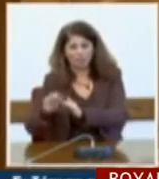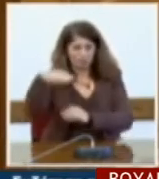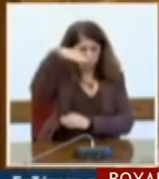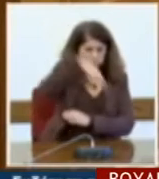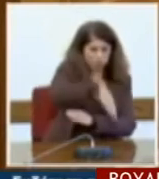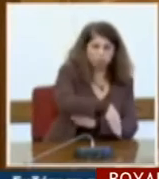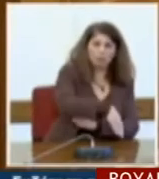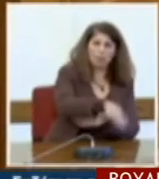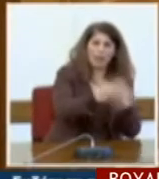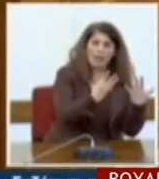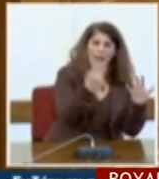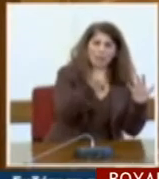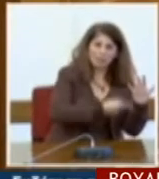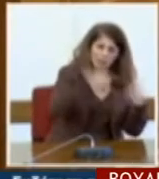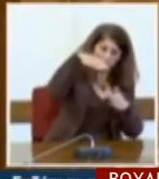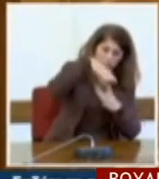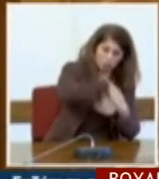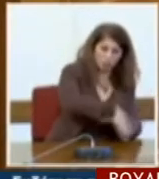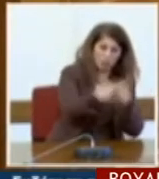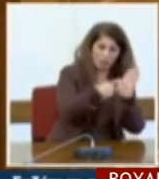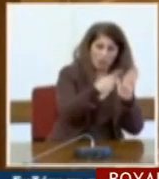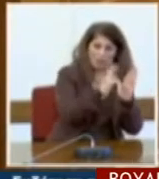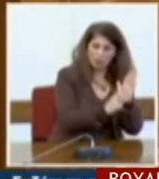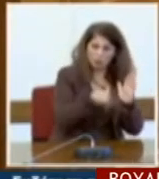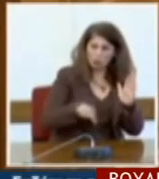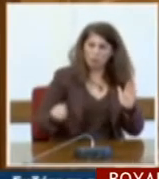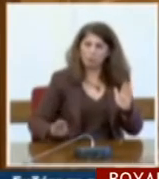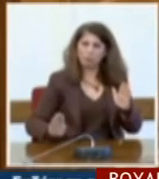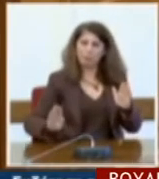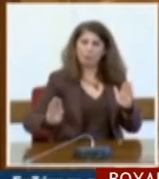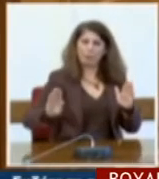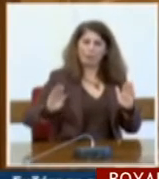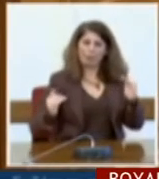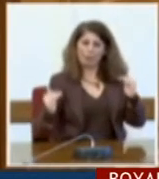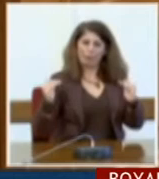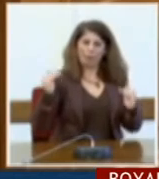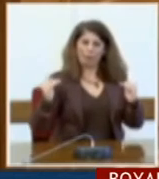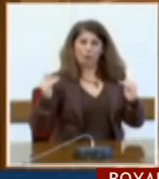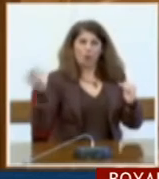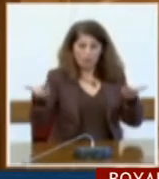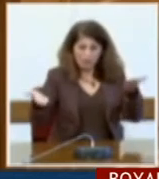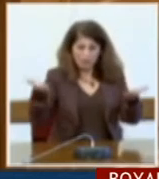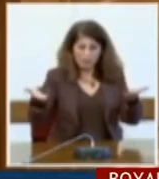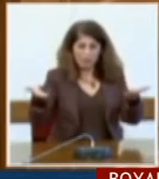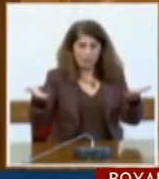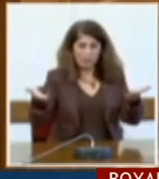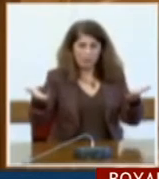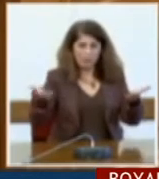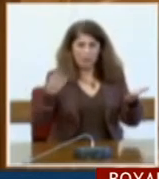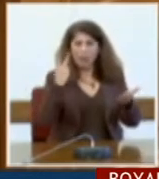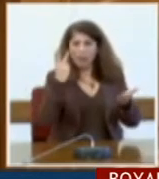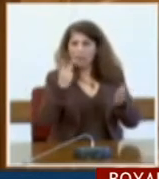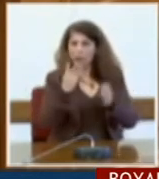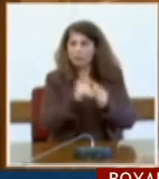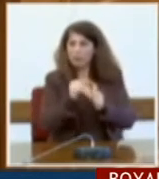ανεβαίνουμε τώρα. Και όταν συγκρίνεται το δεύτερο τρίμηνο του 2021 με το δεύτερο τρίμηνο του 2020, παρουσιάζεται πράγματι